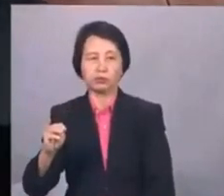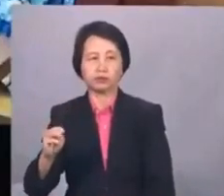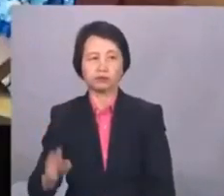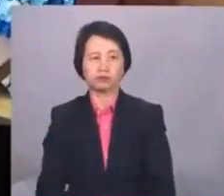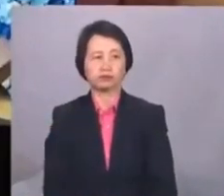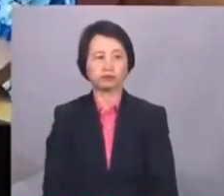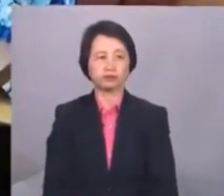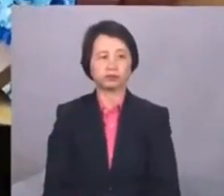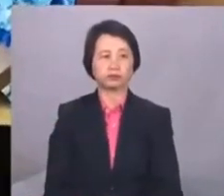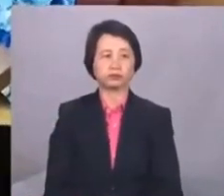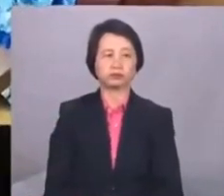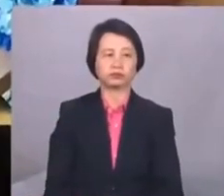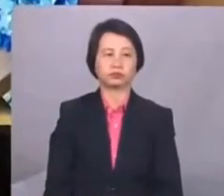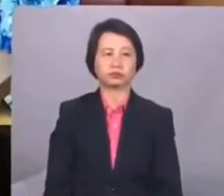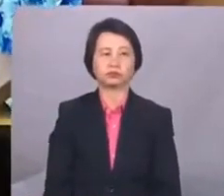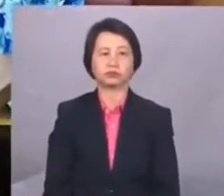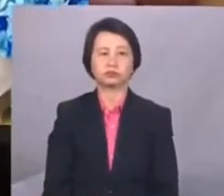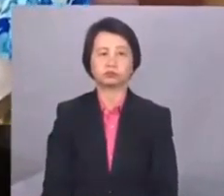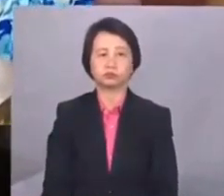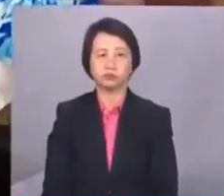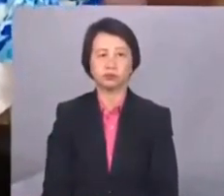Malaysia mcmc